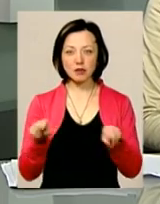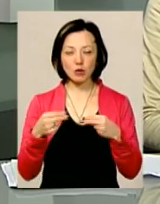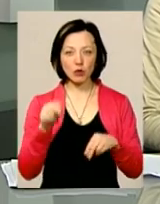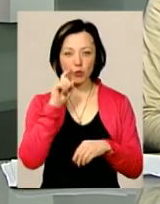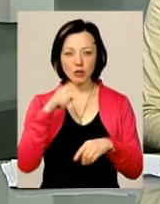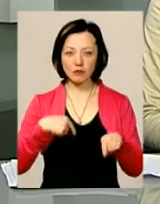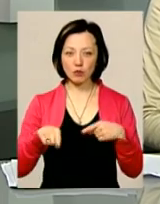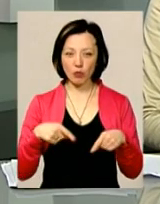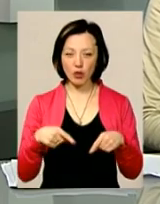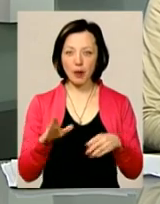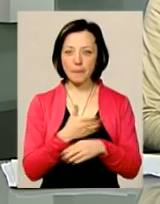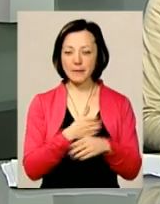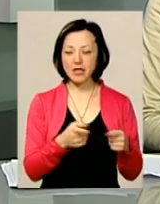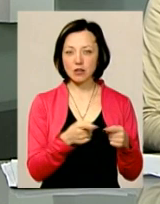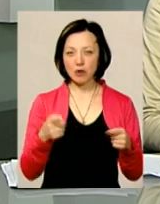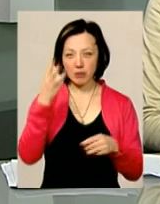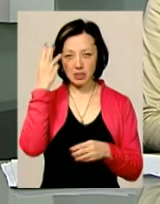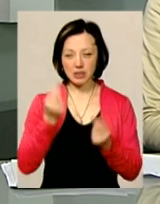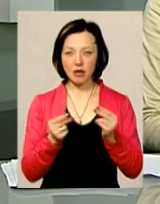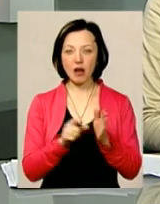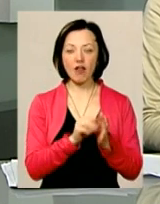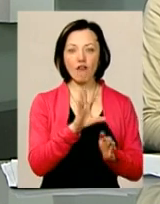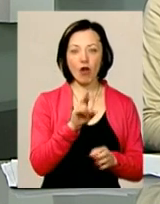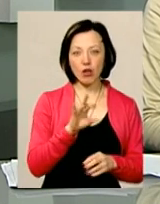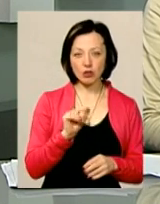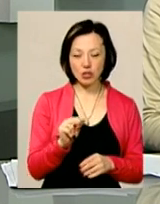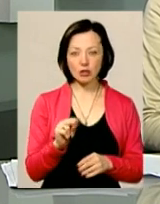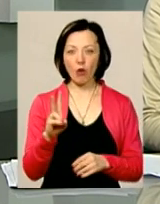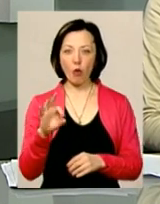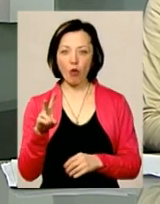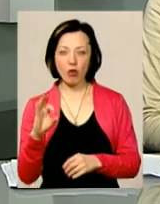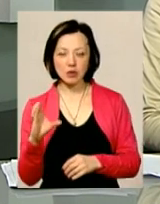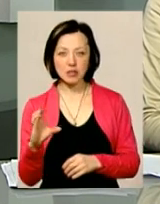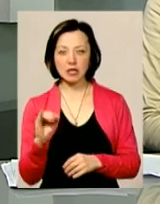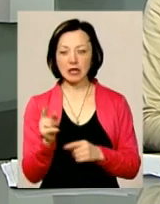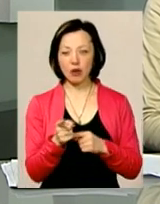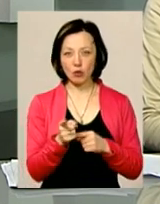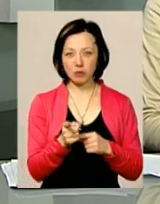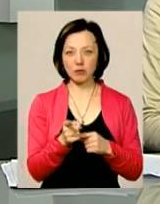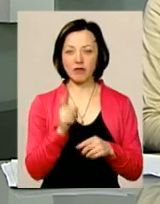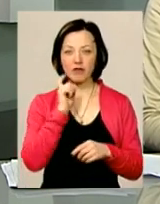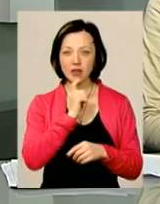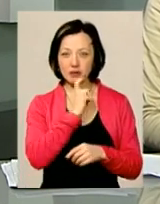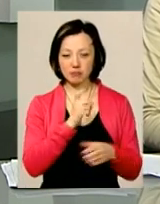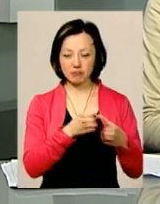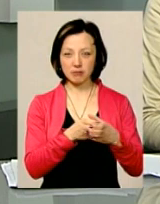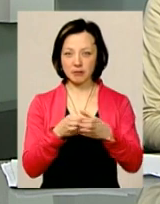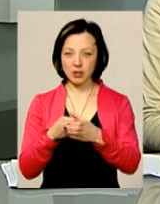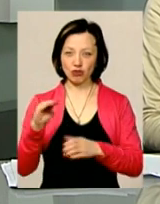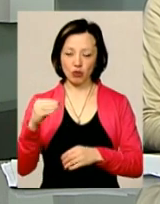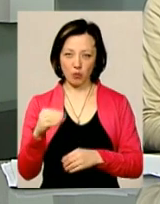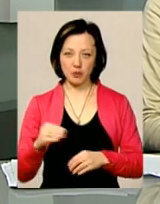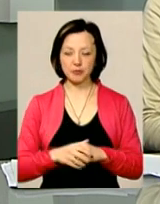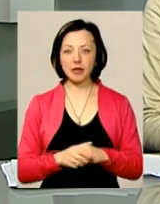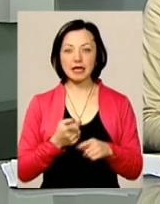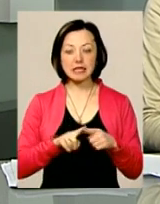з футболу. У міжсезоння хмельничани зіграли з Волочиським агробізнесом, Колосом із Ковалівки, Тернопільською та Вінницькою Нивами і Житомирським